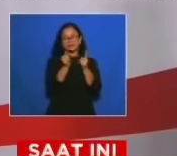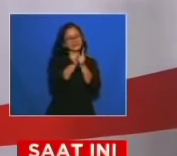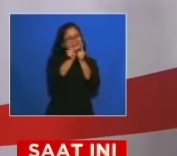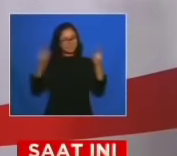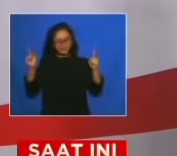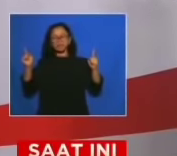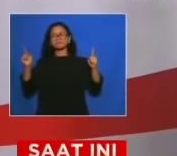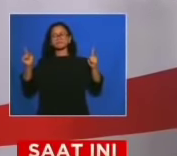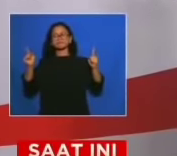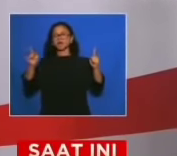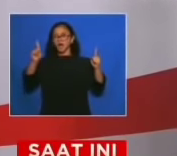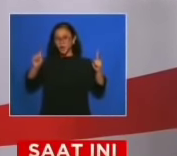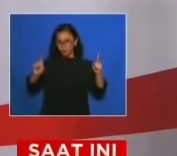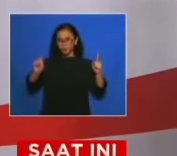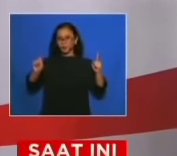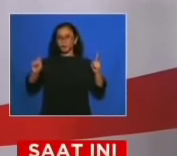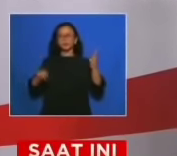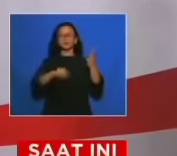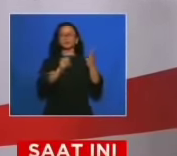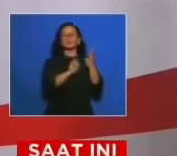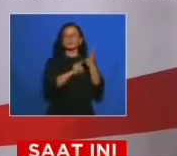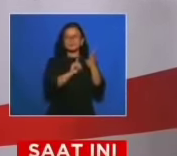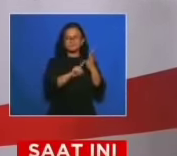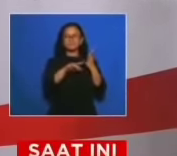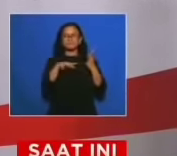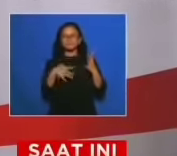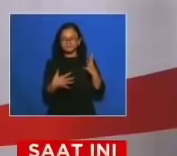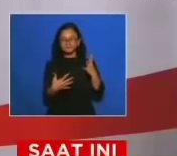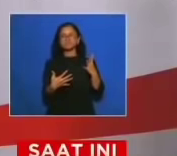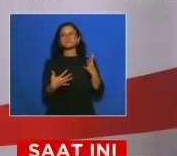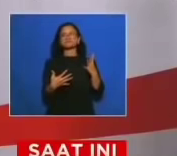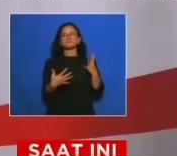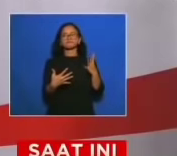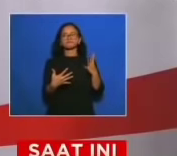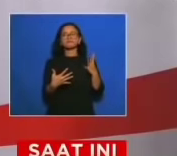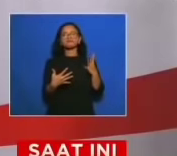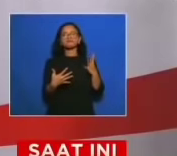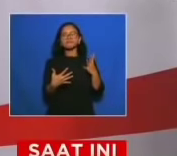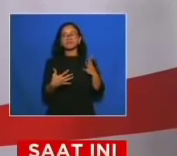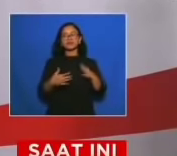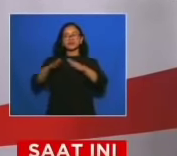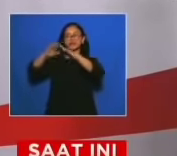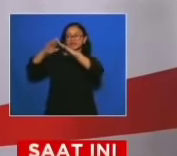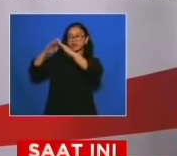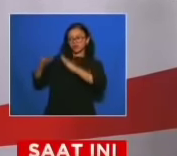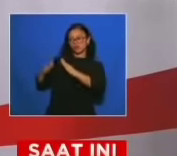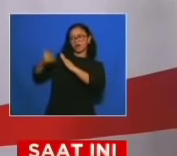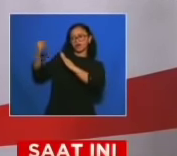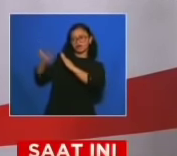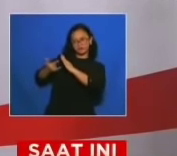jarak, patuhi dan disiplin untuk tetap tinggal di rumah,